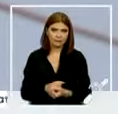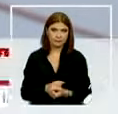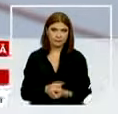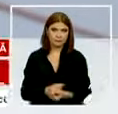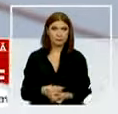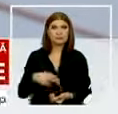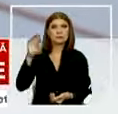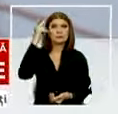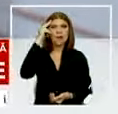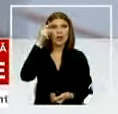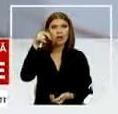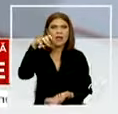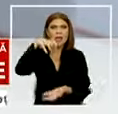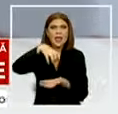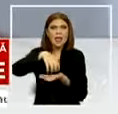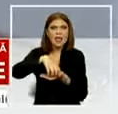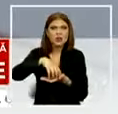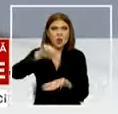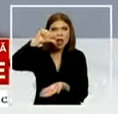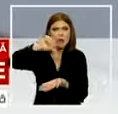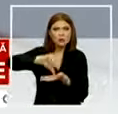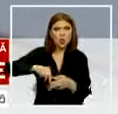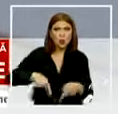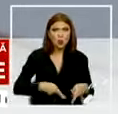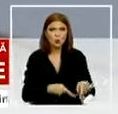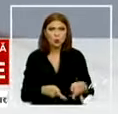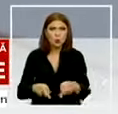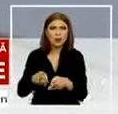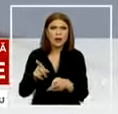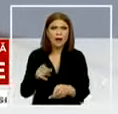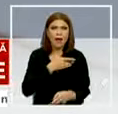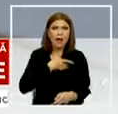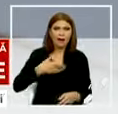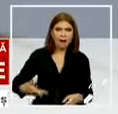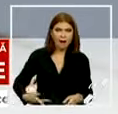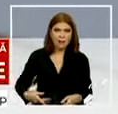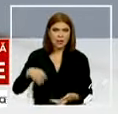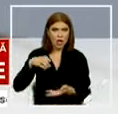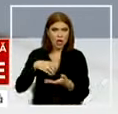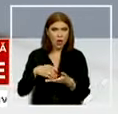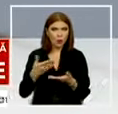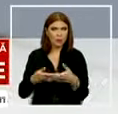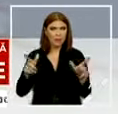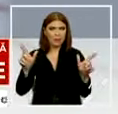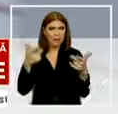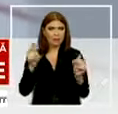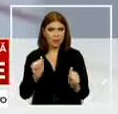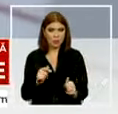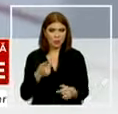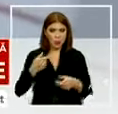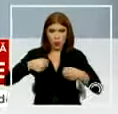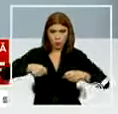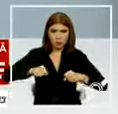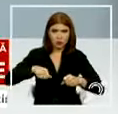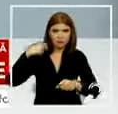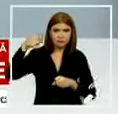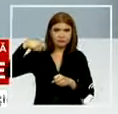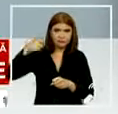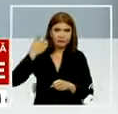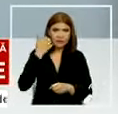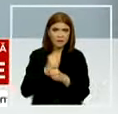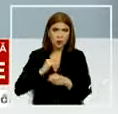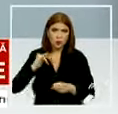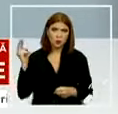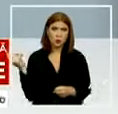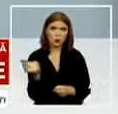Celebra insulă, formată în mijlocul Dunării de la Galați, a devenit loc pentru distracții extreme pentru unii. Un motociclist a fost filmat în timp ce făcea ture